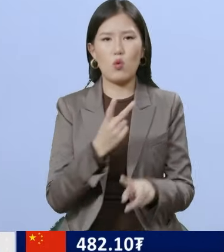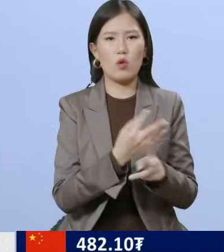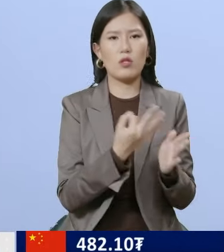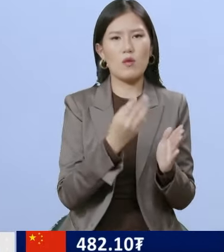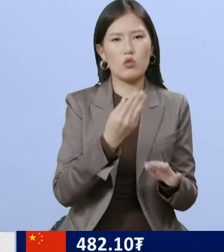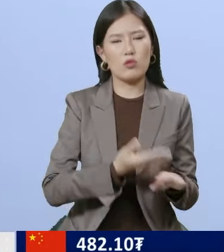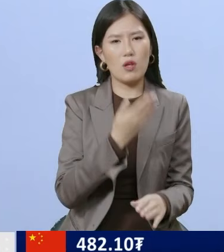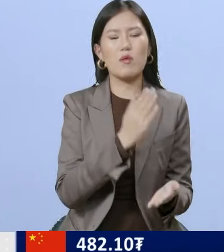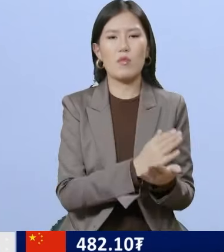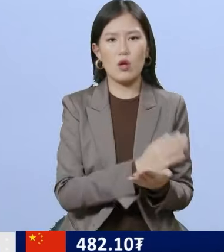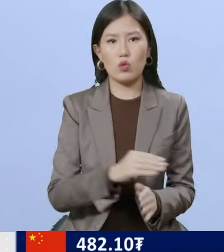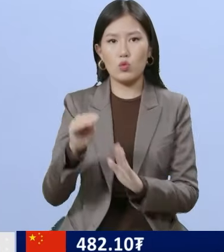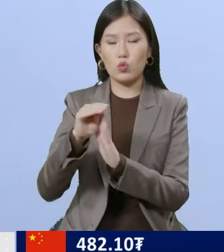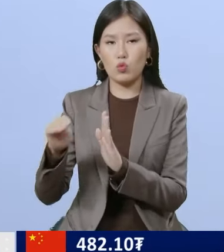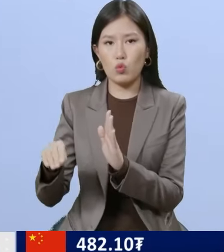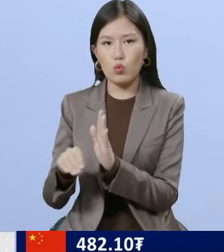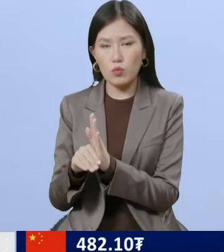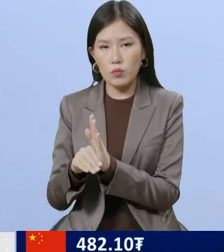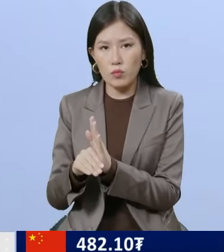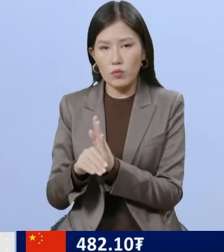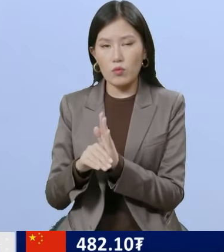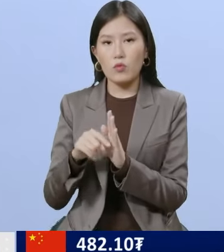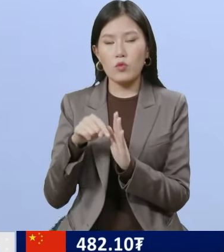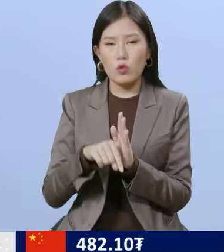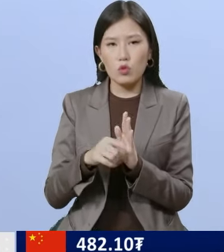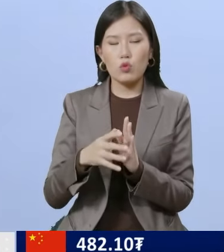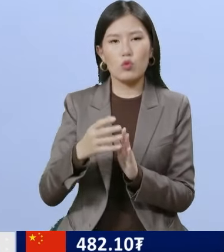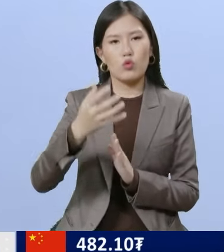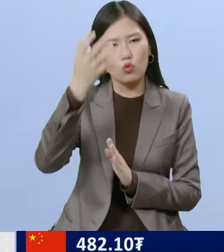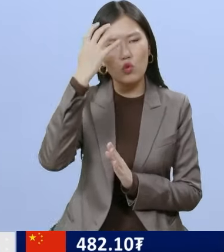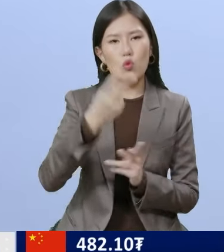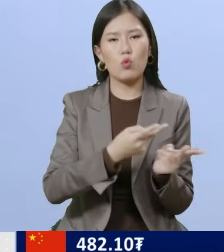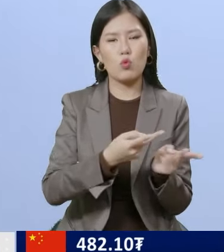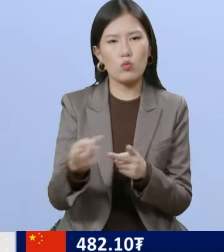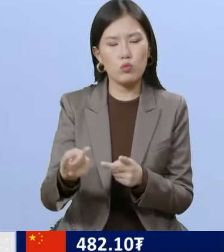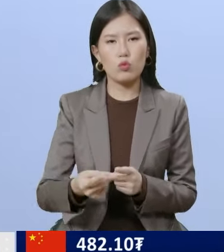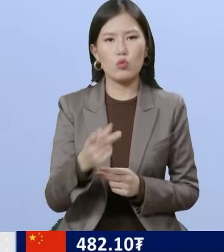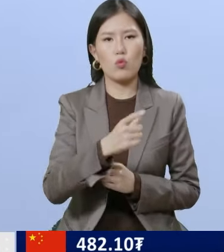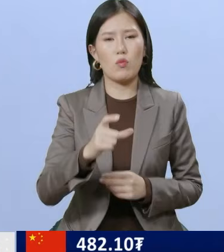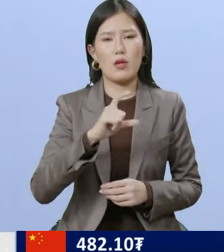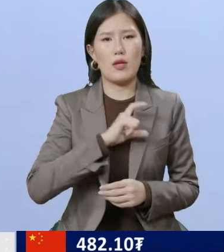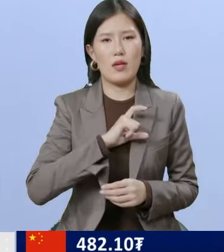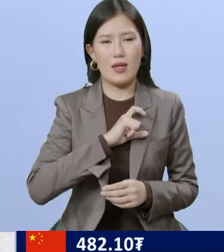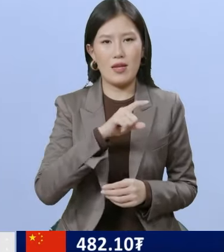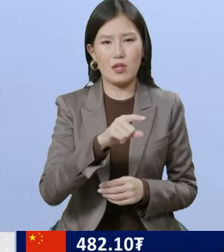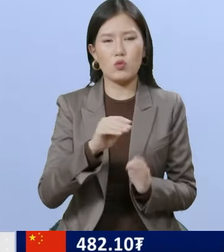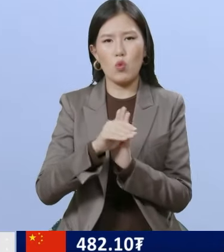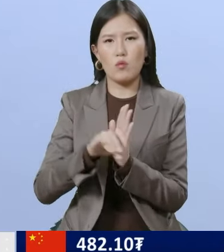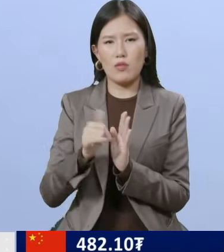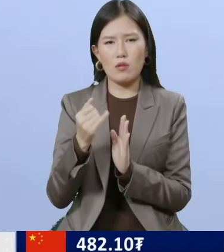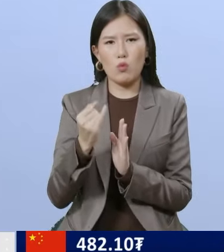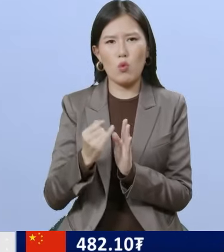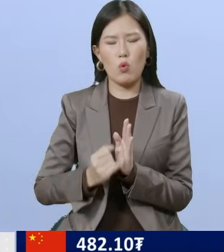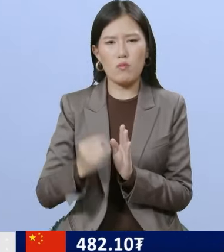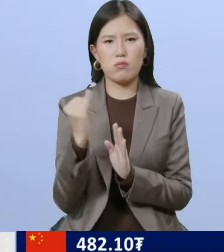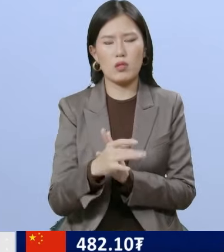Тэгэхээр журмуудаар дамжуулж гаргаж байгаа шийдвэрүүд нь төрөөс авж байгаа үйлчлэгээ, хүний яг эрхийн асуудал дээр бол ноцтой зөрчил үүсгэж байгаа зүйлүүд байгаа.